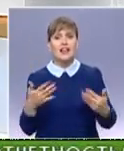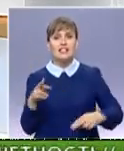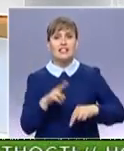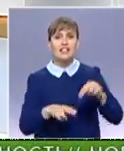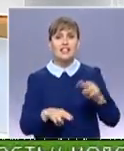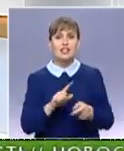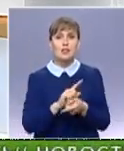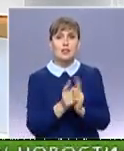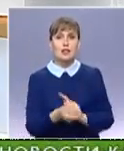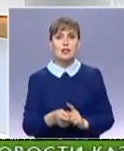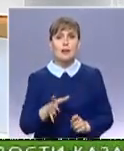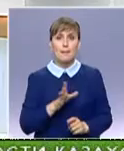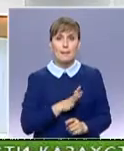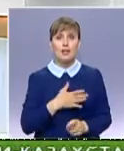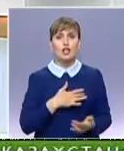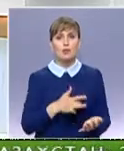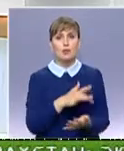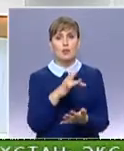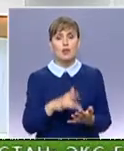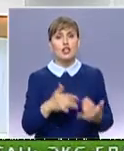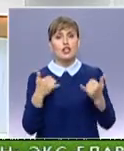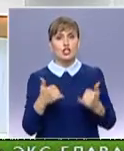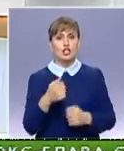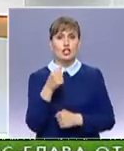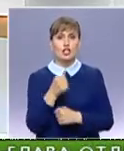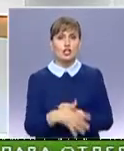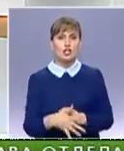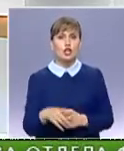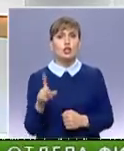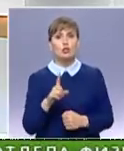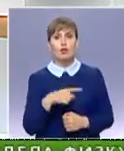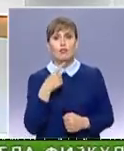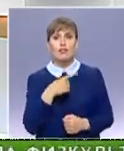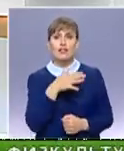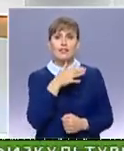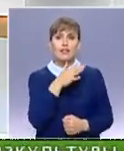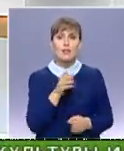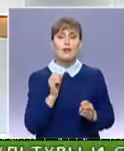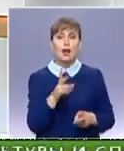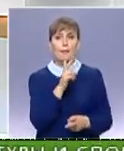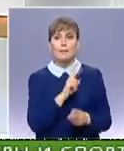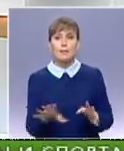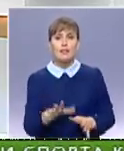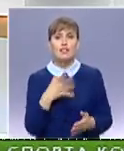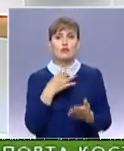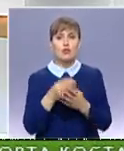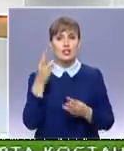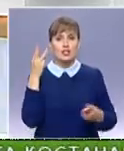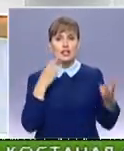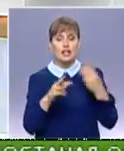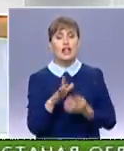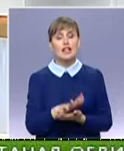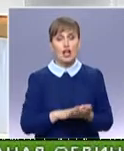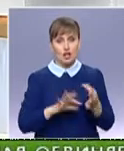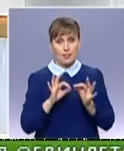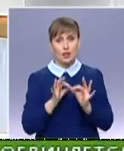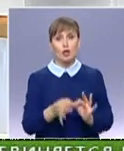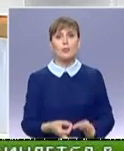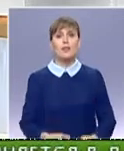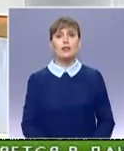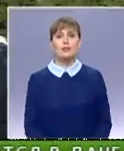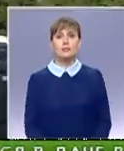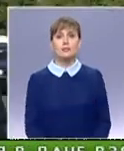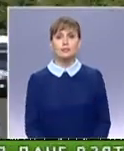градостроительные изменения претерпел наш мегаполис и нынешняя столица. Что диктует время и как не потерять свой стиль в материале моих коллег.